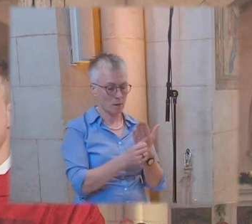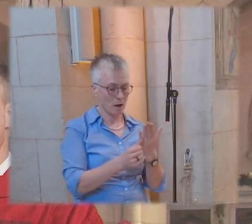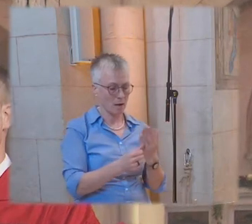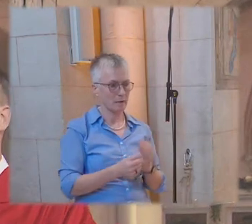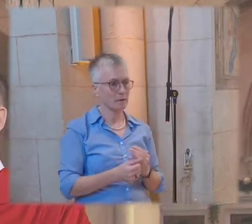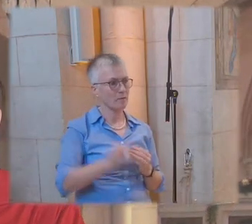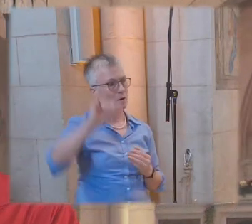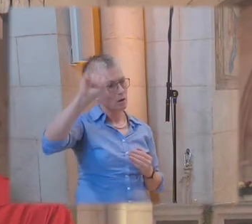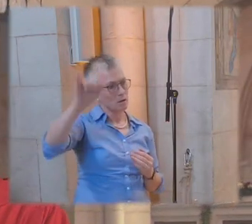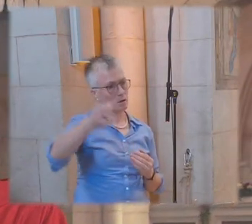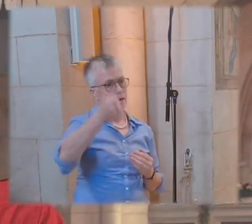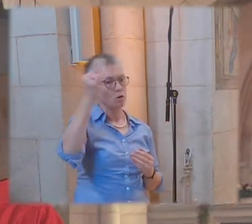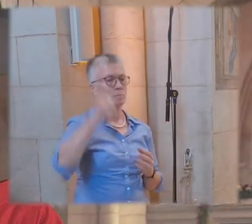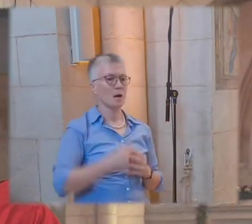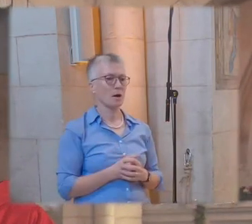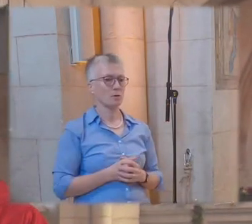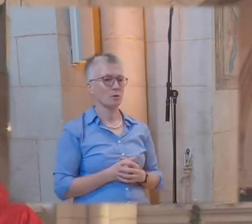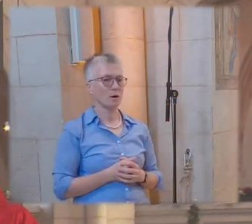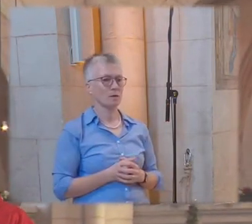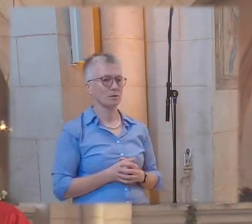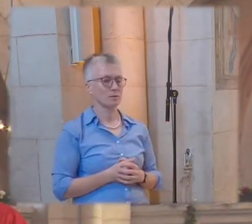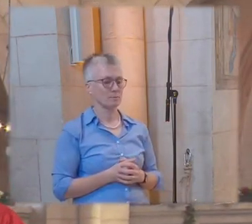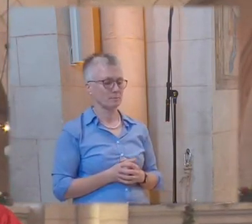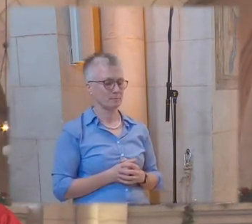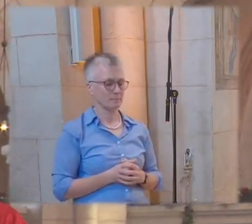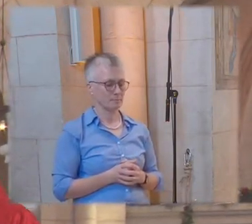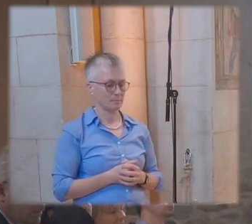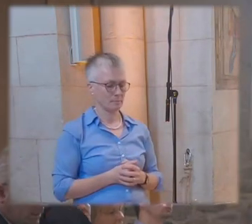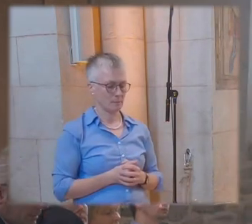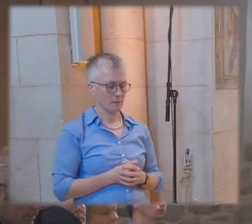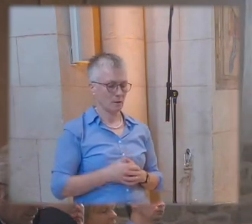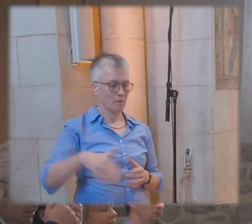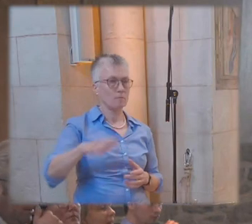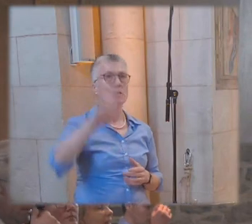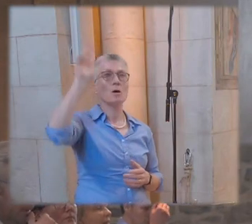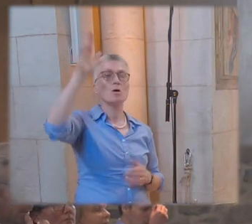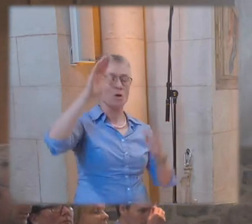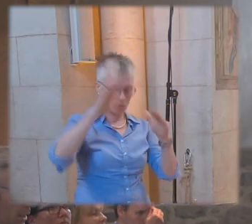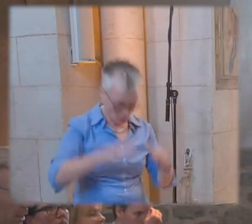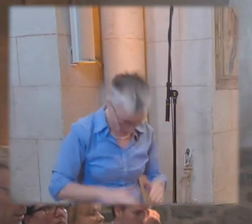Aus dem Heiligen Evangelium nach Johannes.